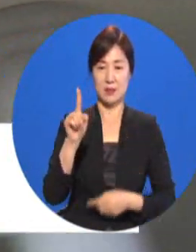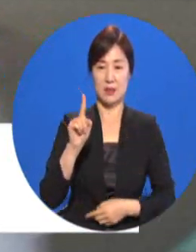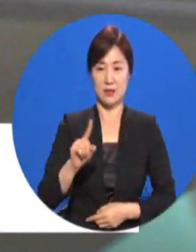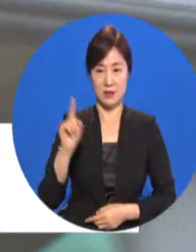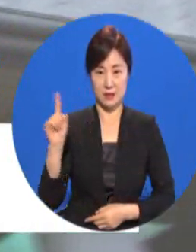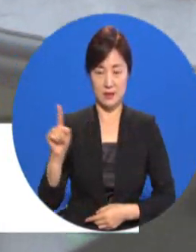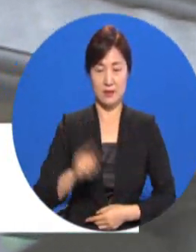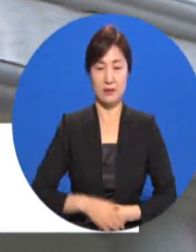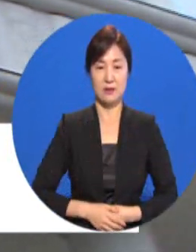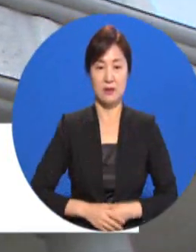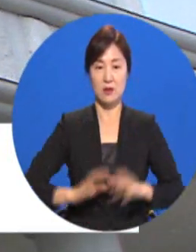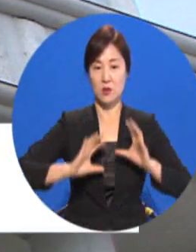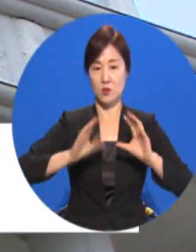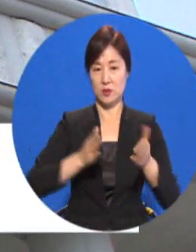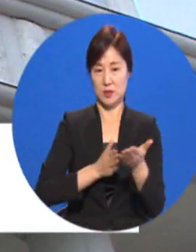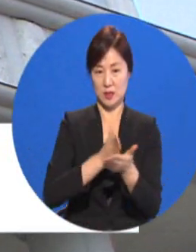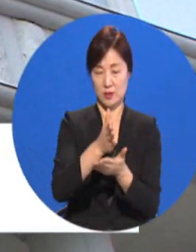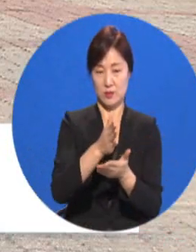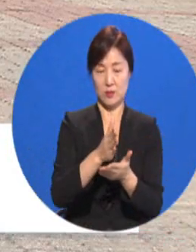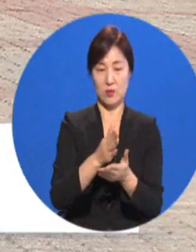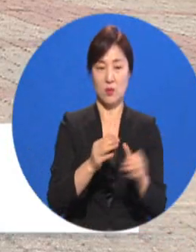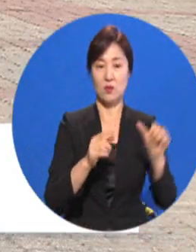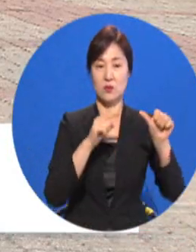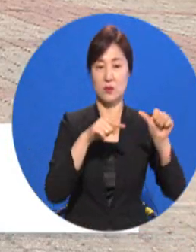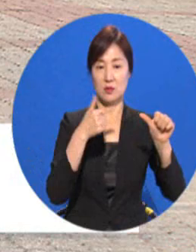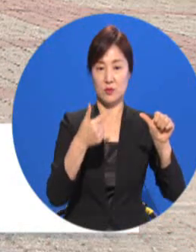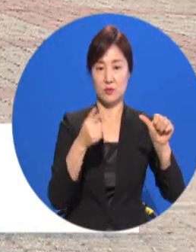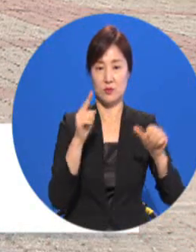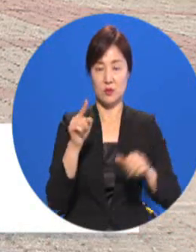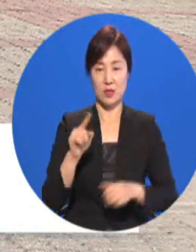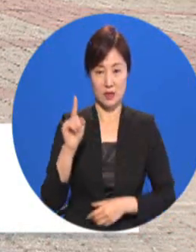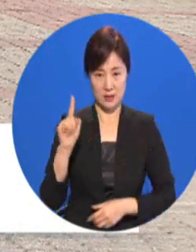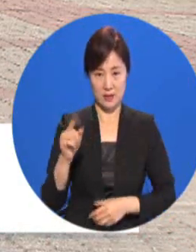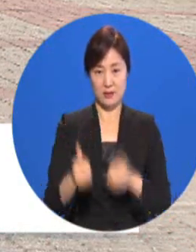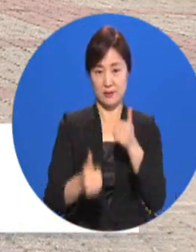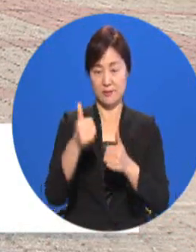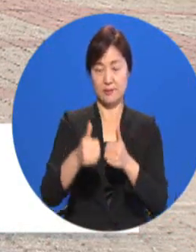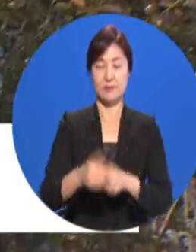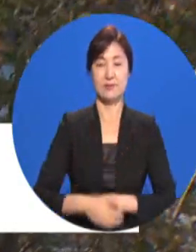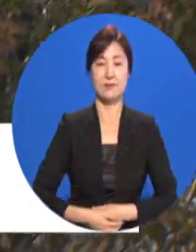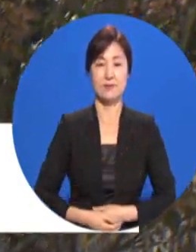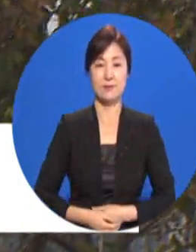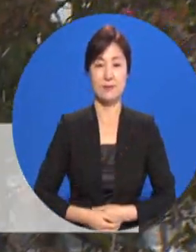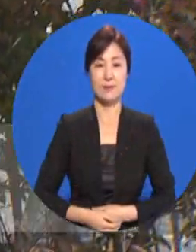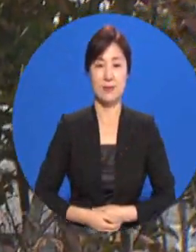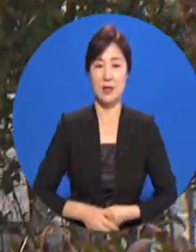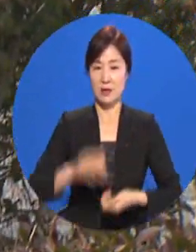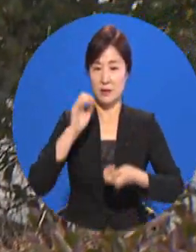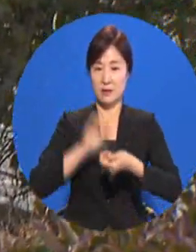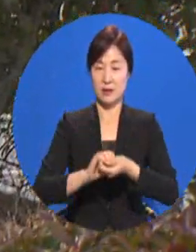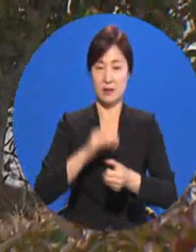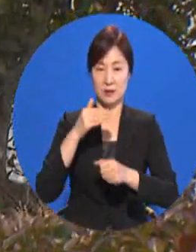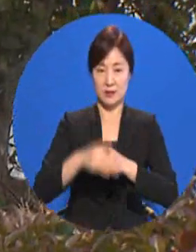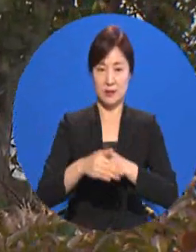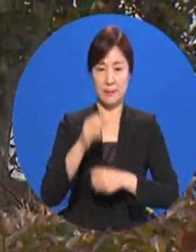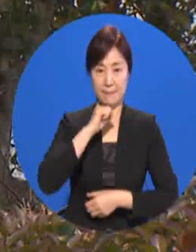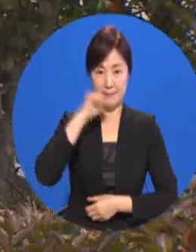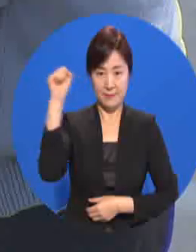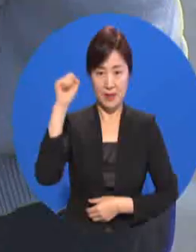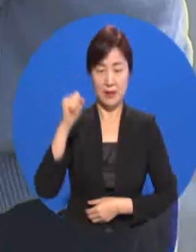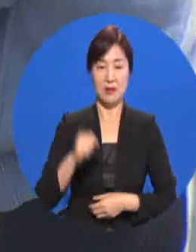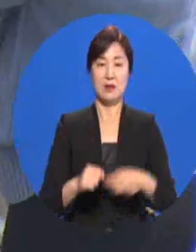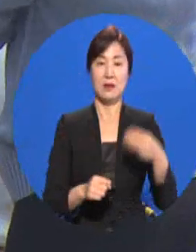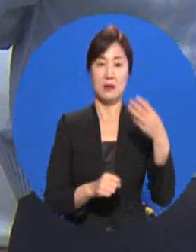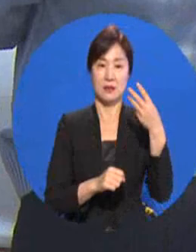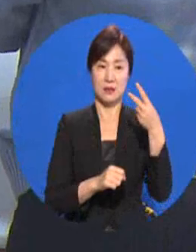국제학부 일부 전공은 5점 6대 1의 경쟁률을 기록했습니다 정시 합격자 는 각 대학 전형 에 따라 다음